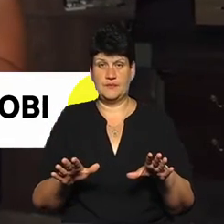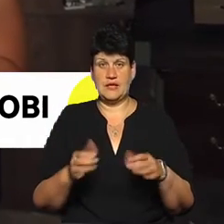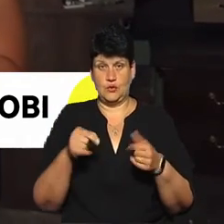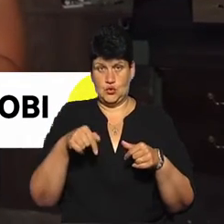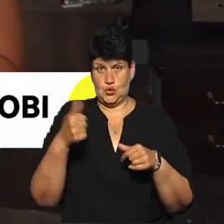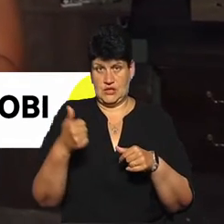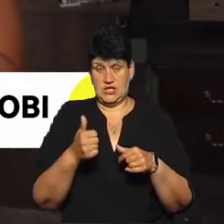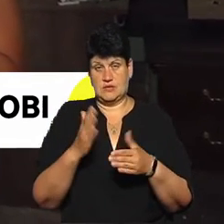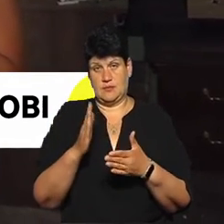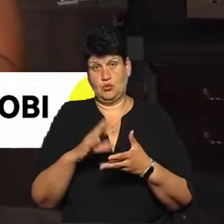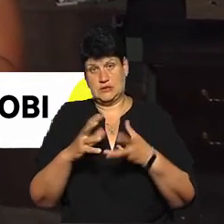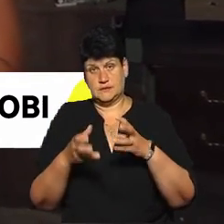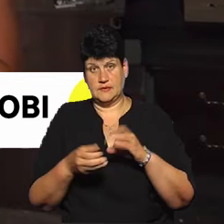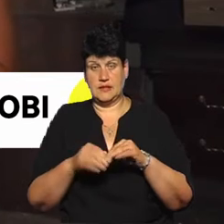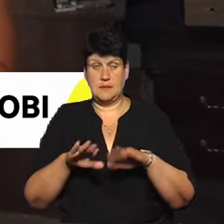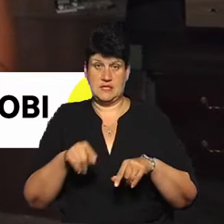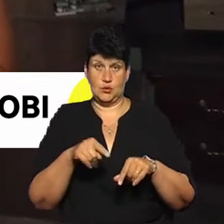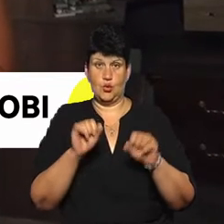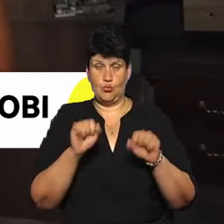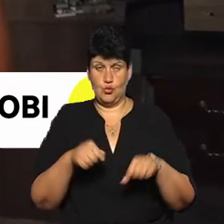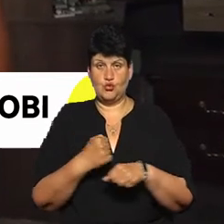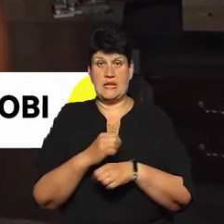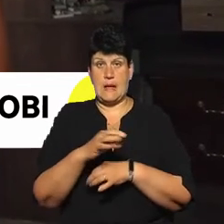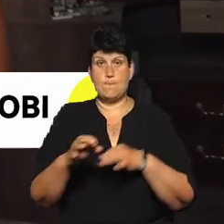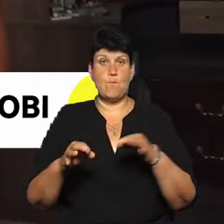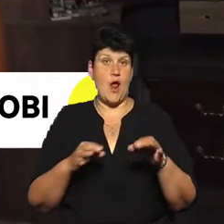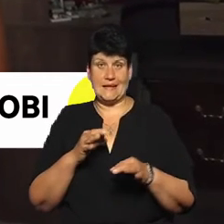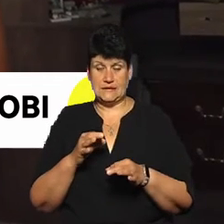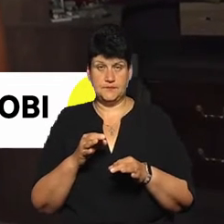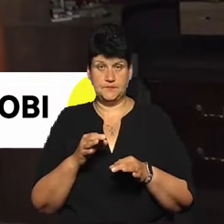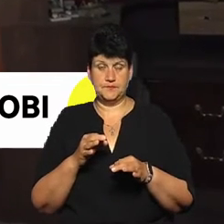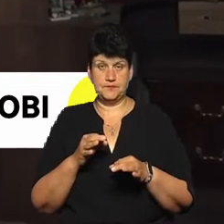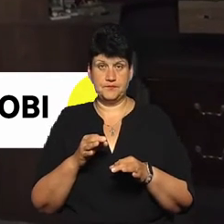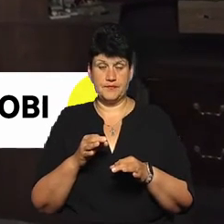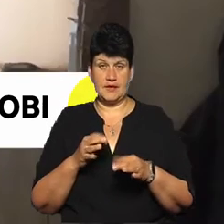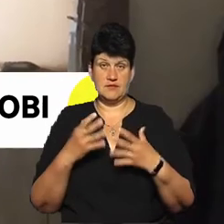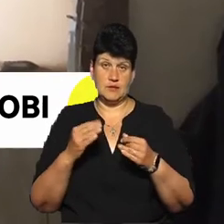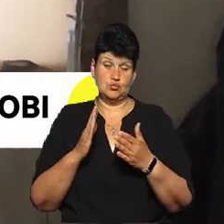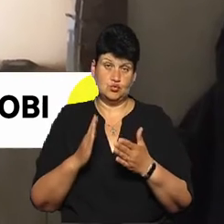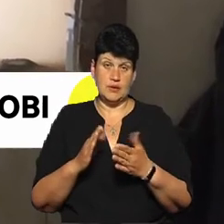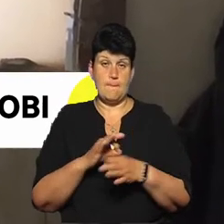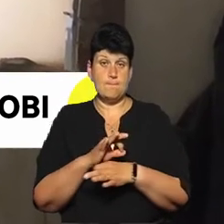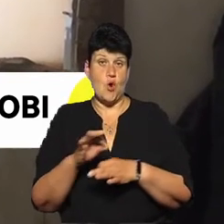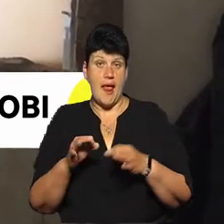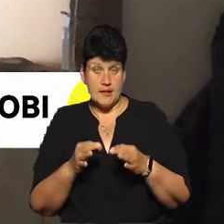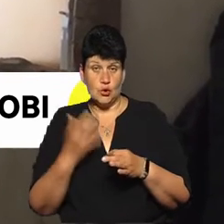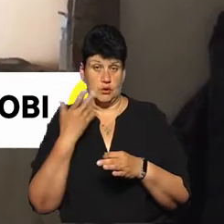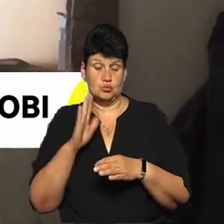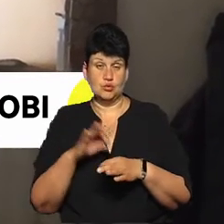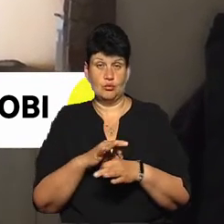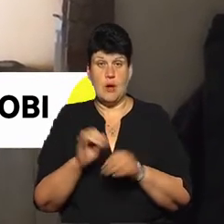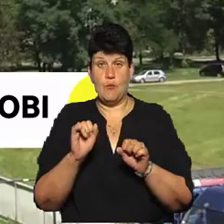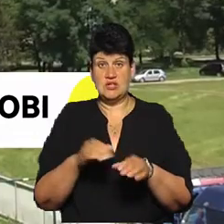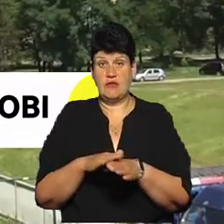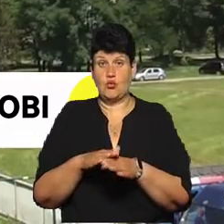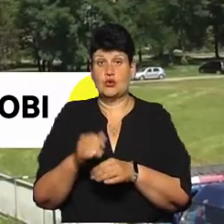має бути заключення, і після того можуть робити проєкт. І якщо вже буде у нас проєкт, то ми можемо виконувати